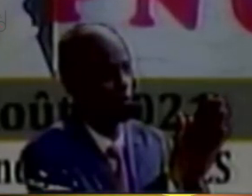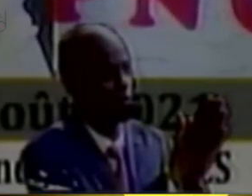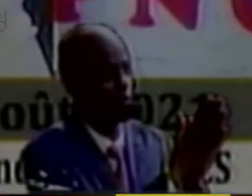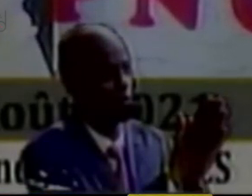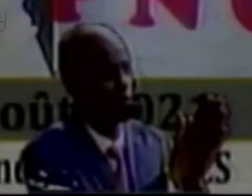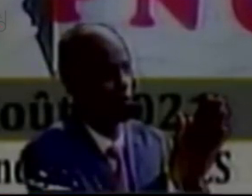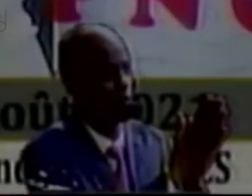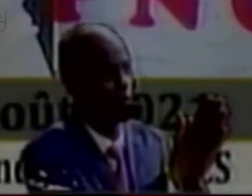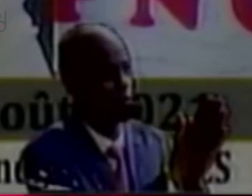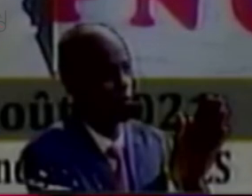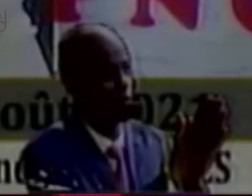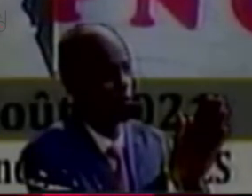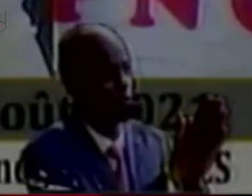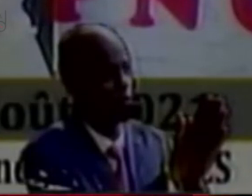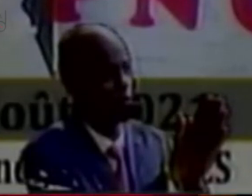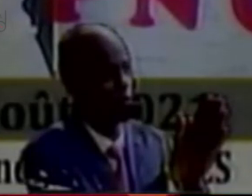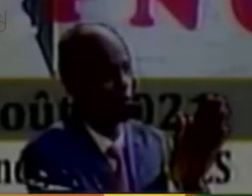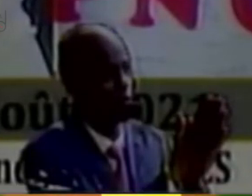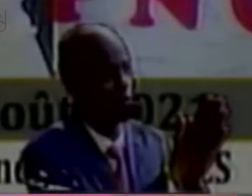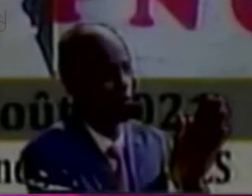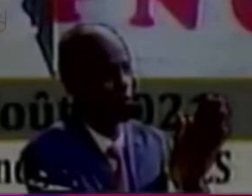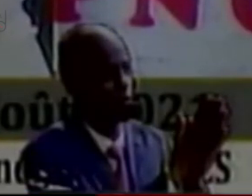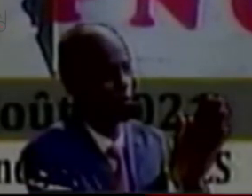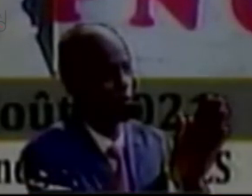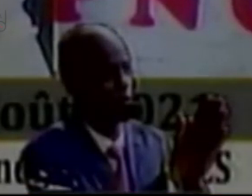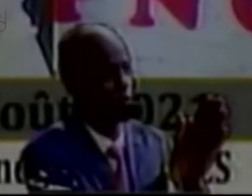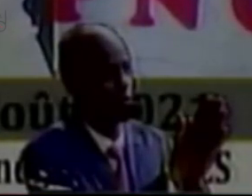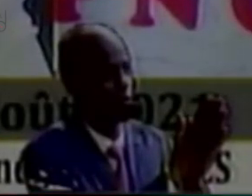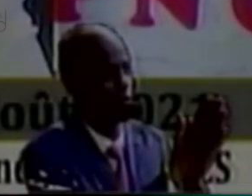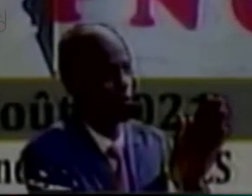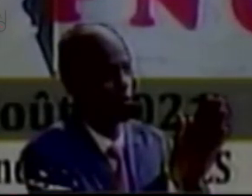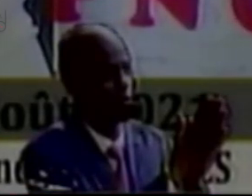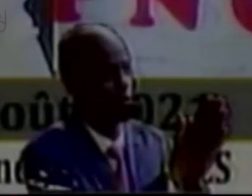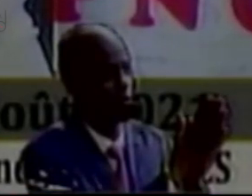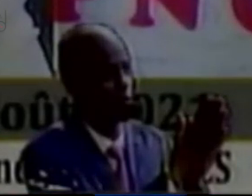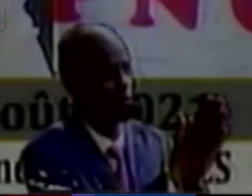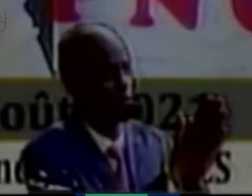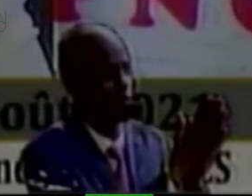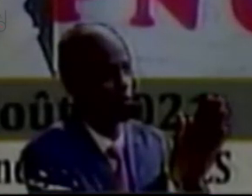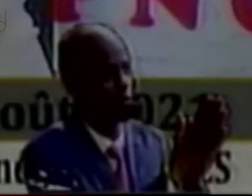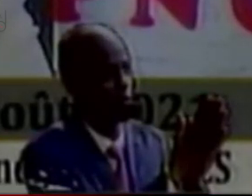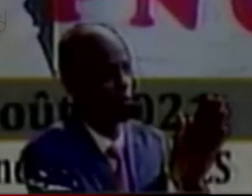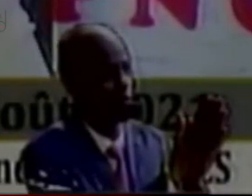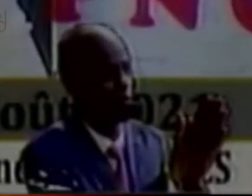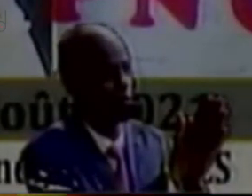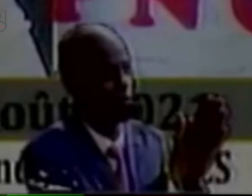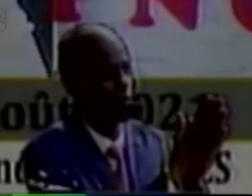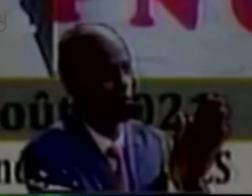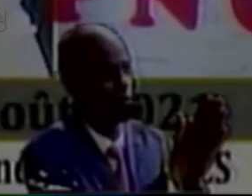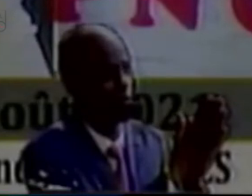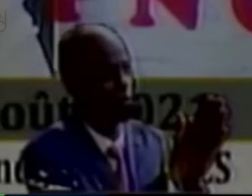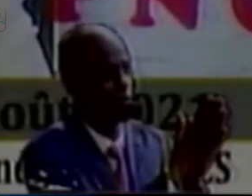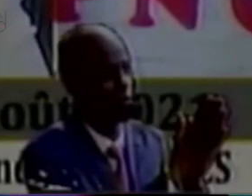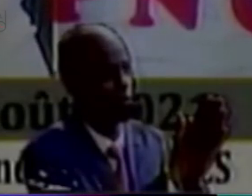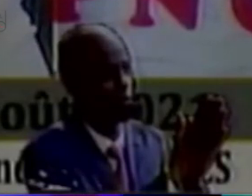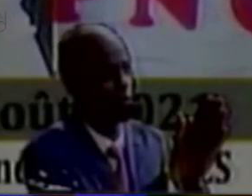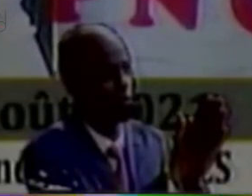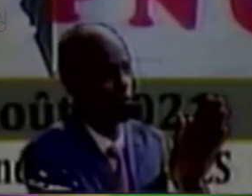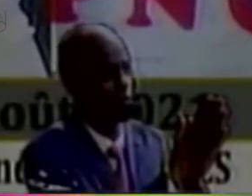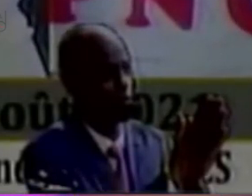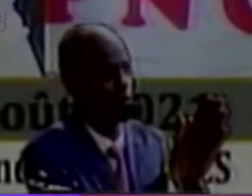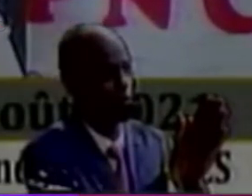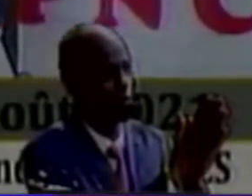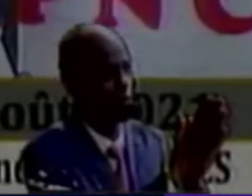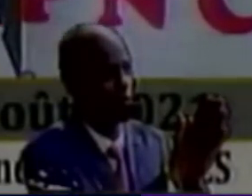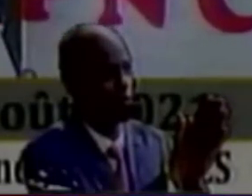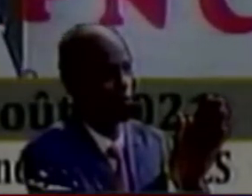j'en wèl et lettre sur réseaux sociaux, moi wèl sur réseaux sociaux et tout. Donc m'ai pas capable avancer trop sur dossier ça